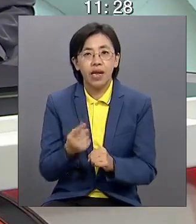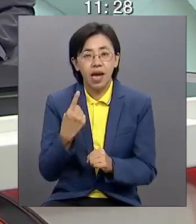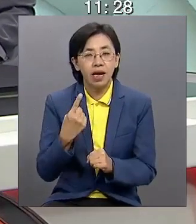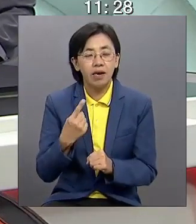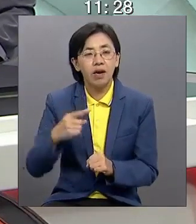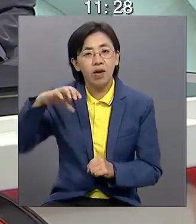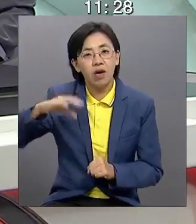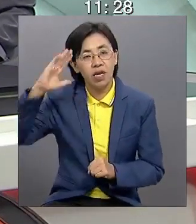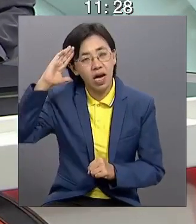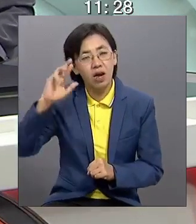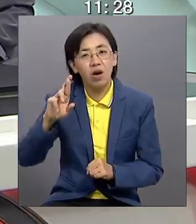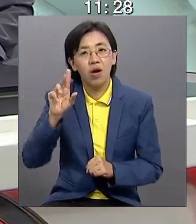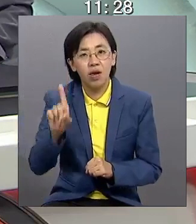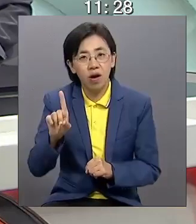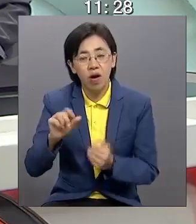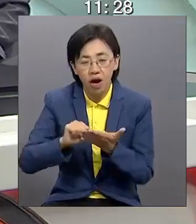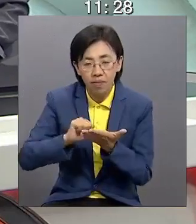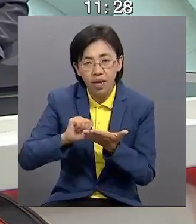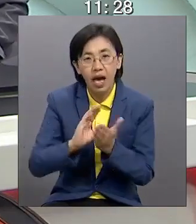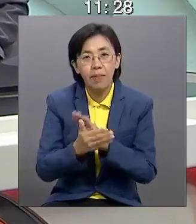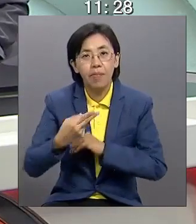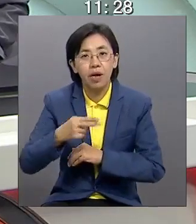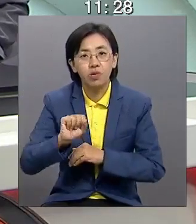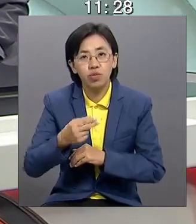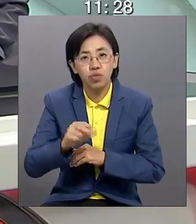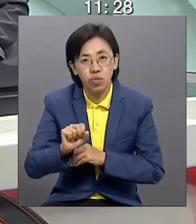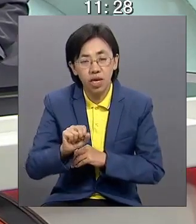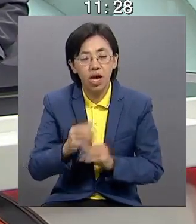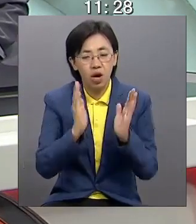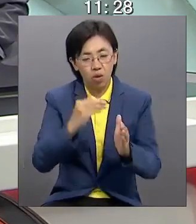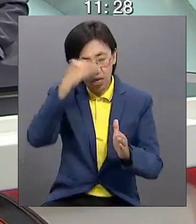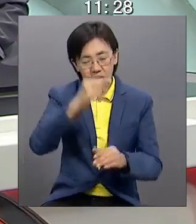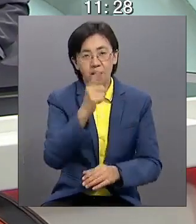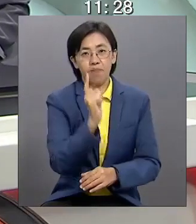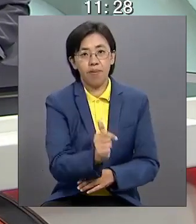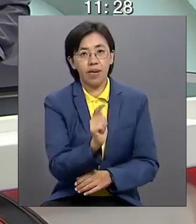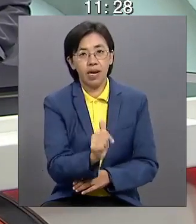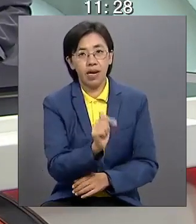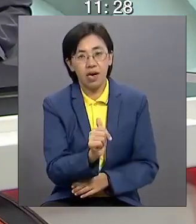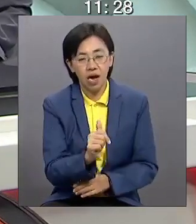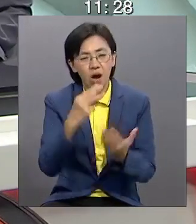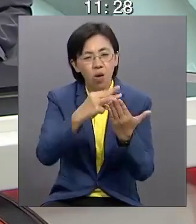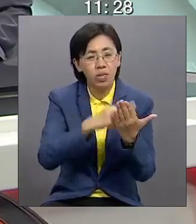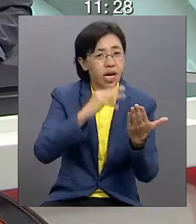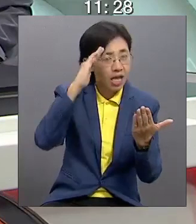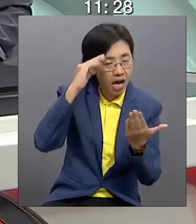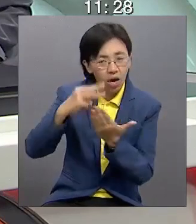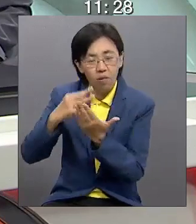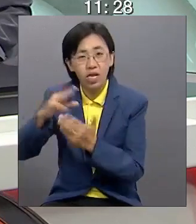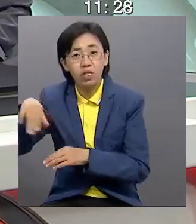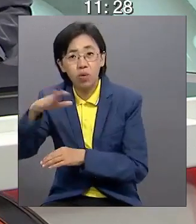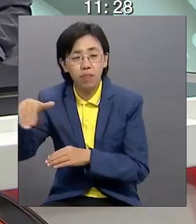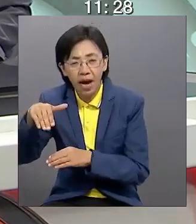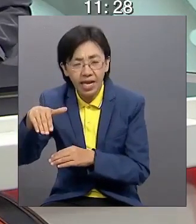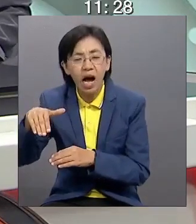การรักษาดินแดนนั้นได้มีการปรับปรุงหลักสูตรในห้องเรียนเน้นผู้เรียนเป็นศูนย์กลางค่ะแล้วก็ลดสัดส่วนวิชาทหารไปเรียนรู้ใน